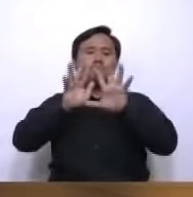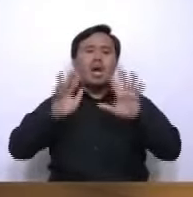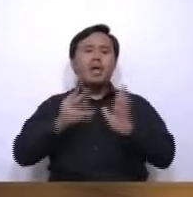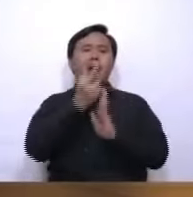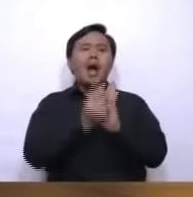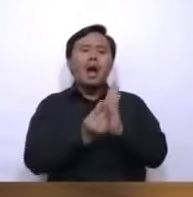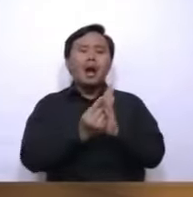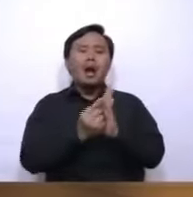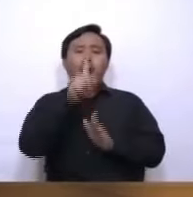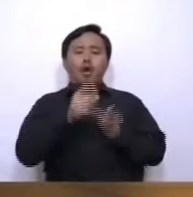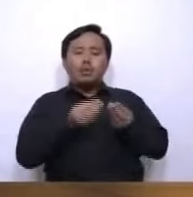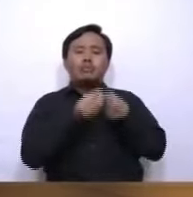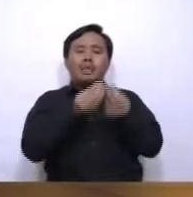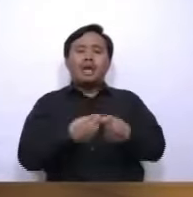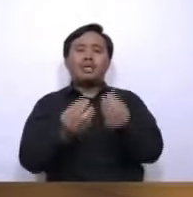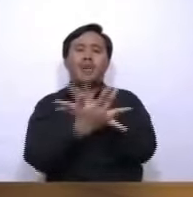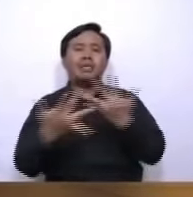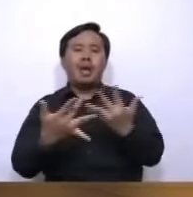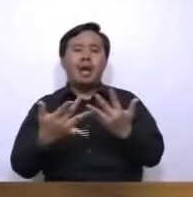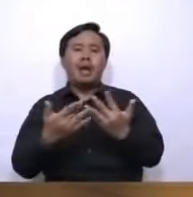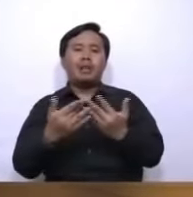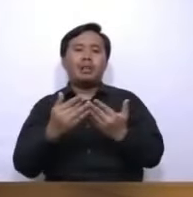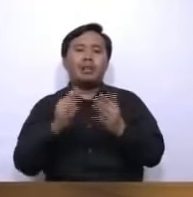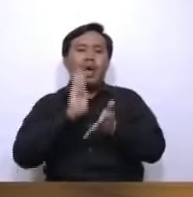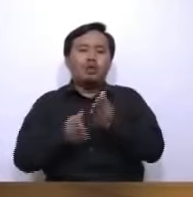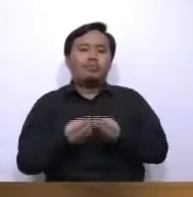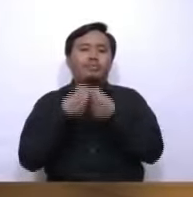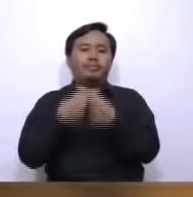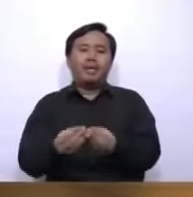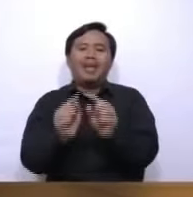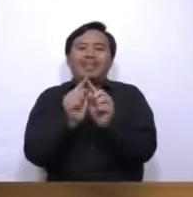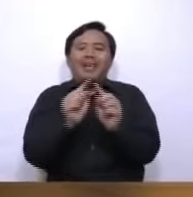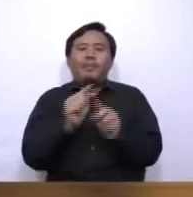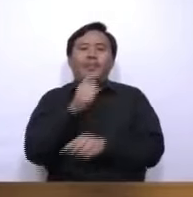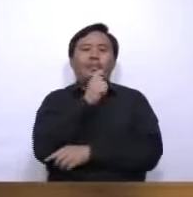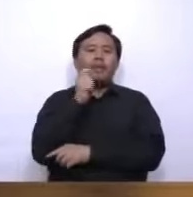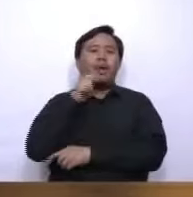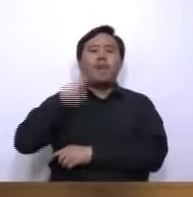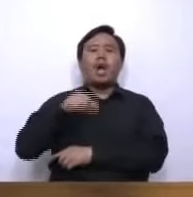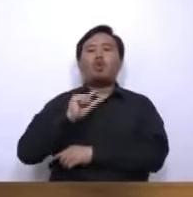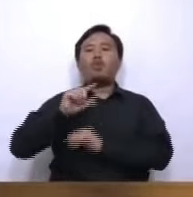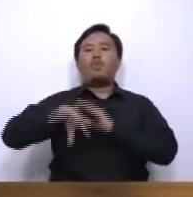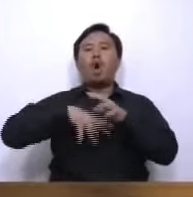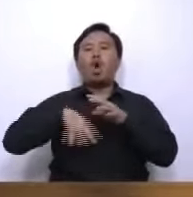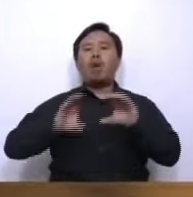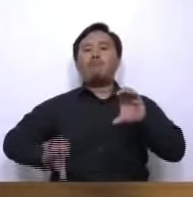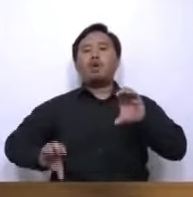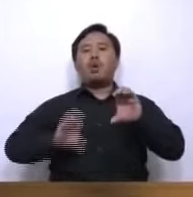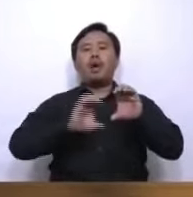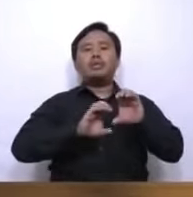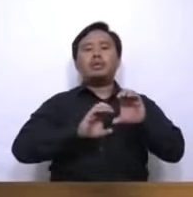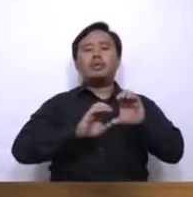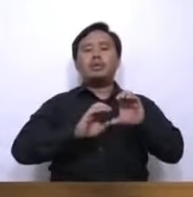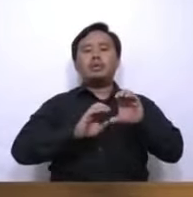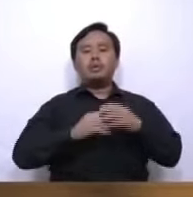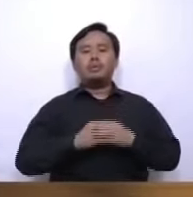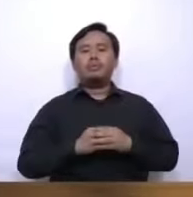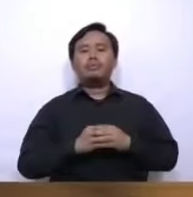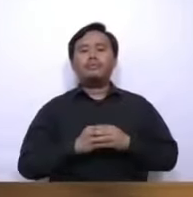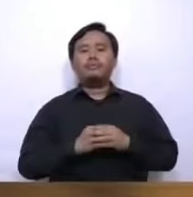yang semestinya digunakan untuk kepentingan masyarakat secara langsung masih digunakan untuk pengelolaan birokrasi itu